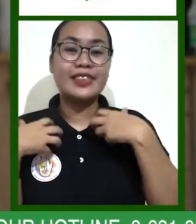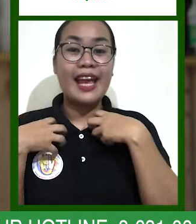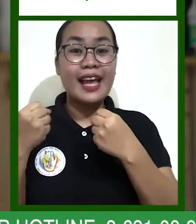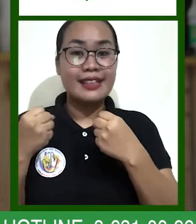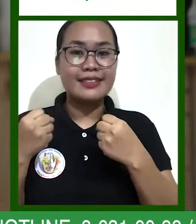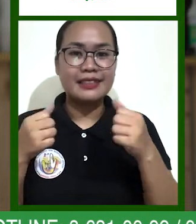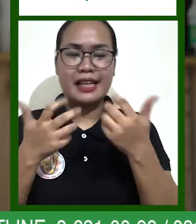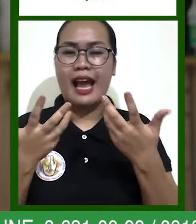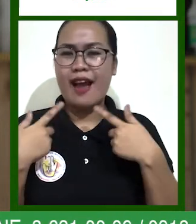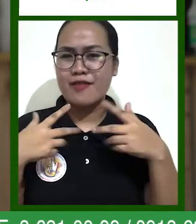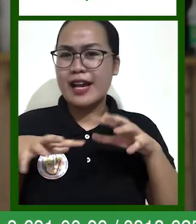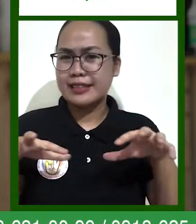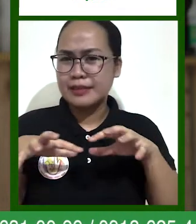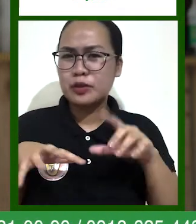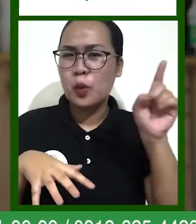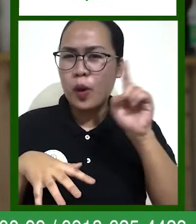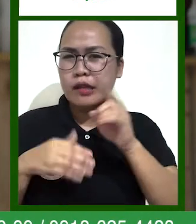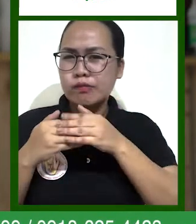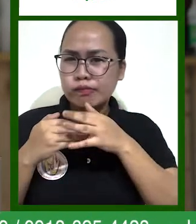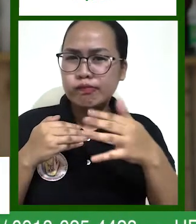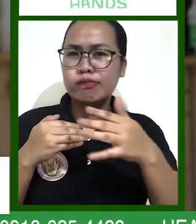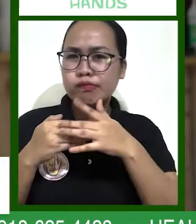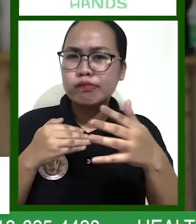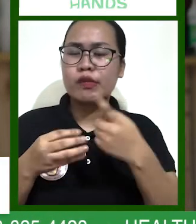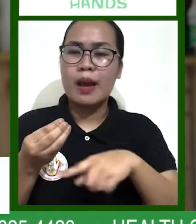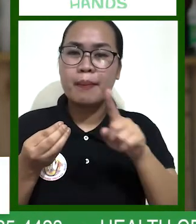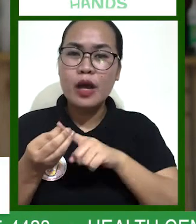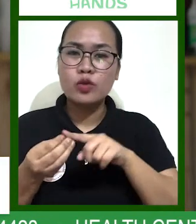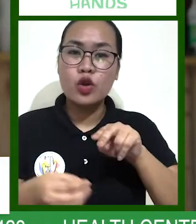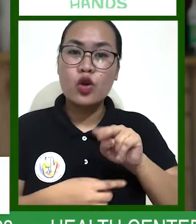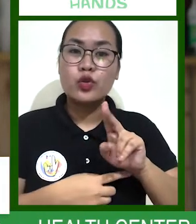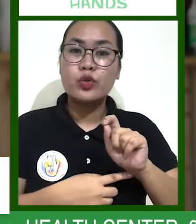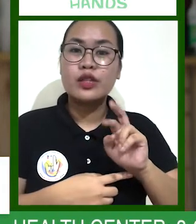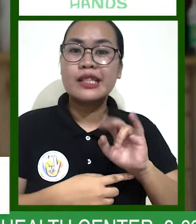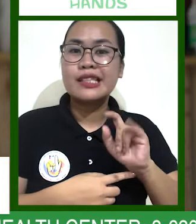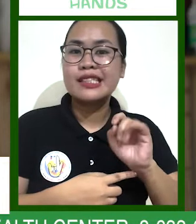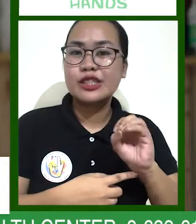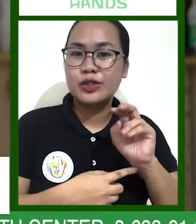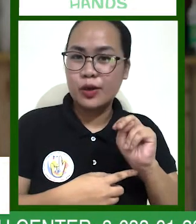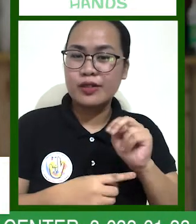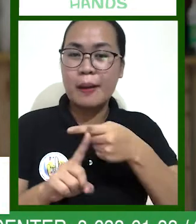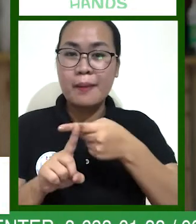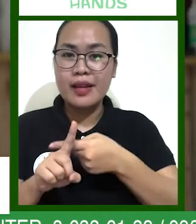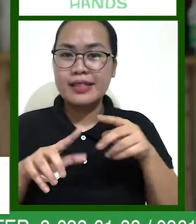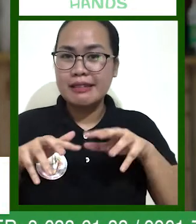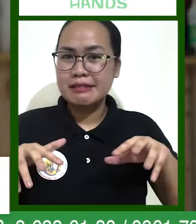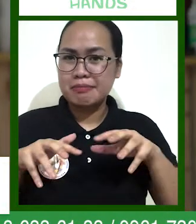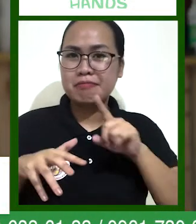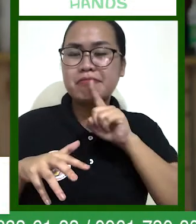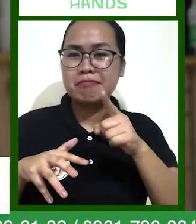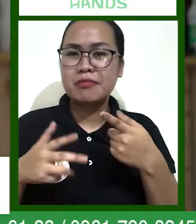po ang ating mga Nutrition Month activities dito po sa Barangay San Antonio. So kamakailan po, no, nagkaroon po tayo